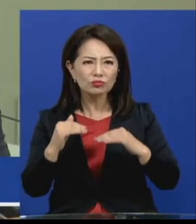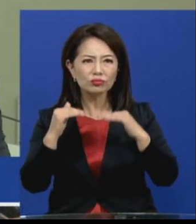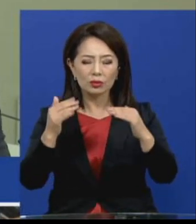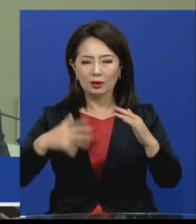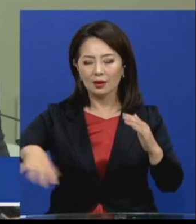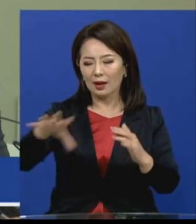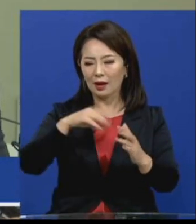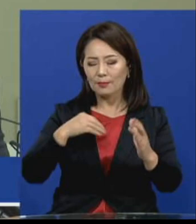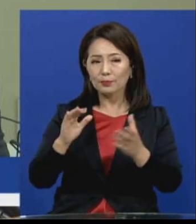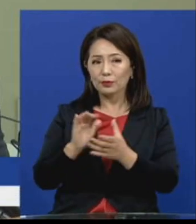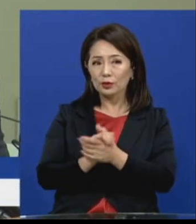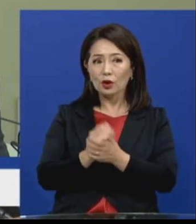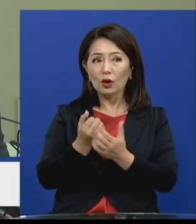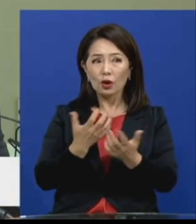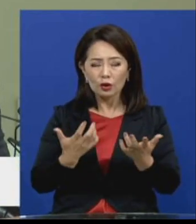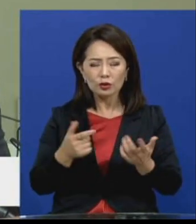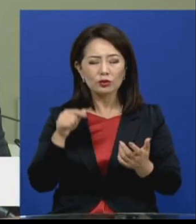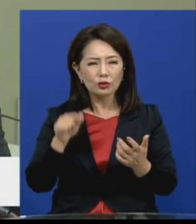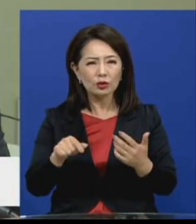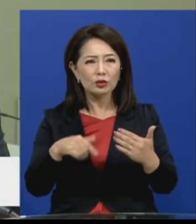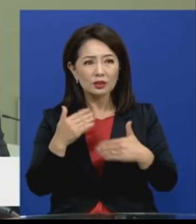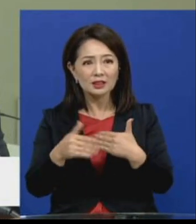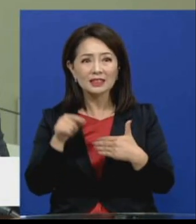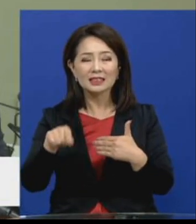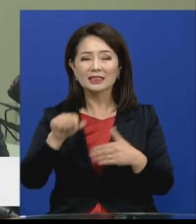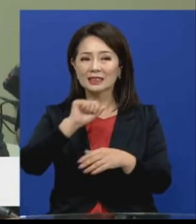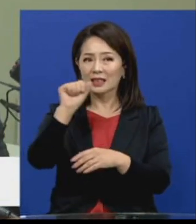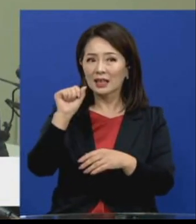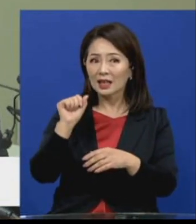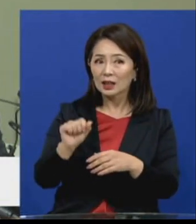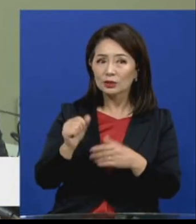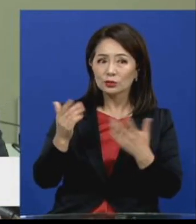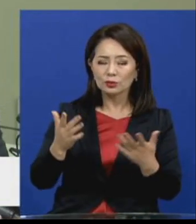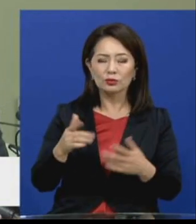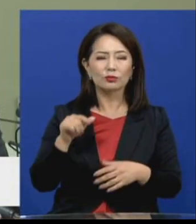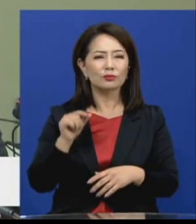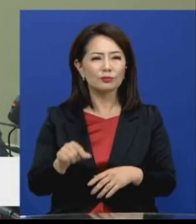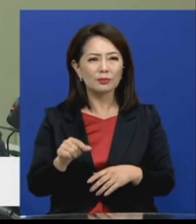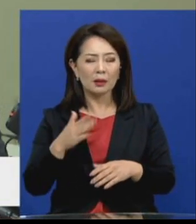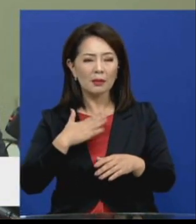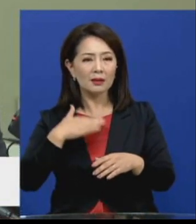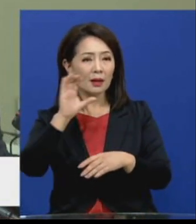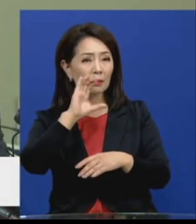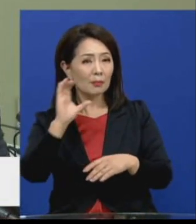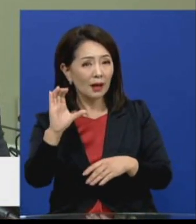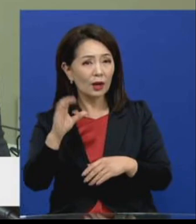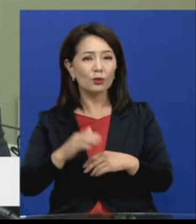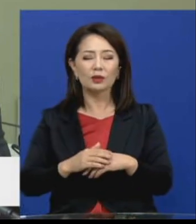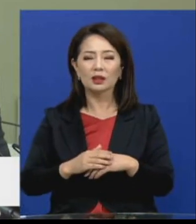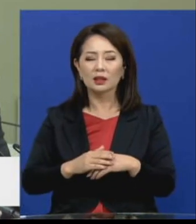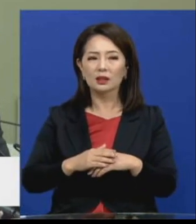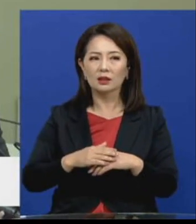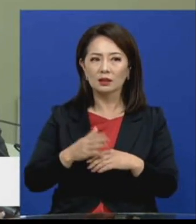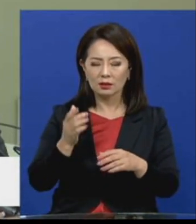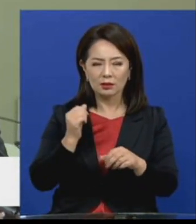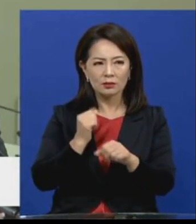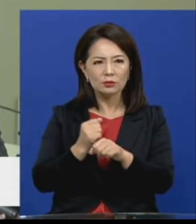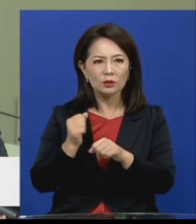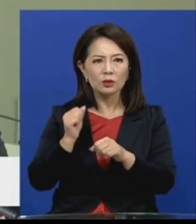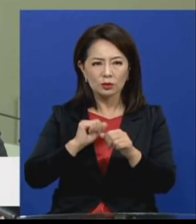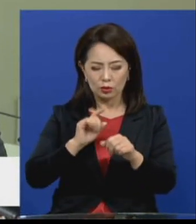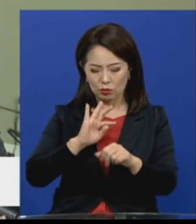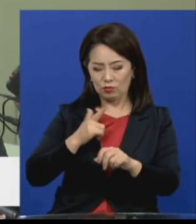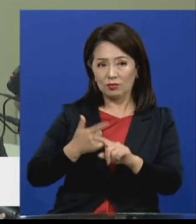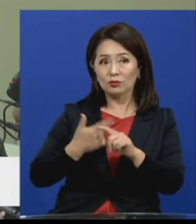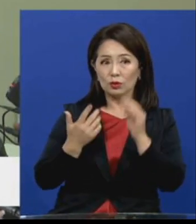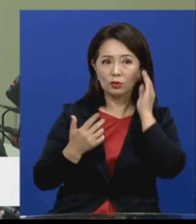хамт олноор ингээ баг хамтноор бүгд суг байсан. Энэ асуудал бол одоо үнэхээр миний энэ манай байгууллагын одоо амжилт болов уу би